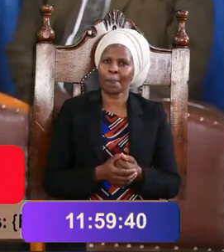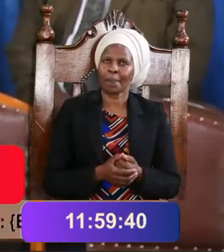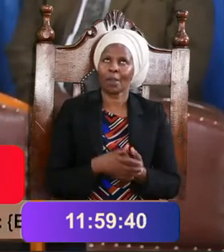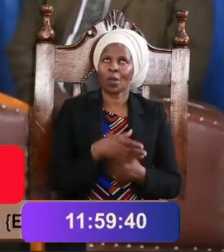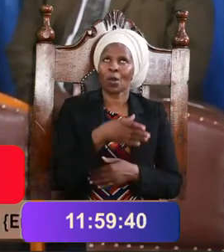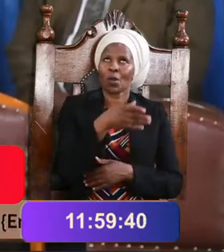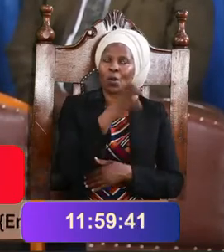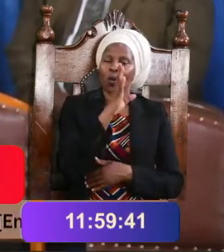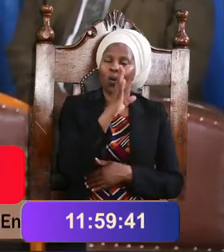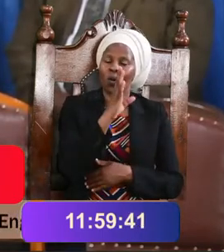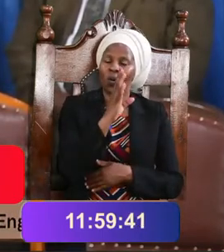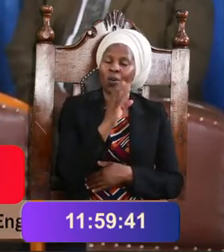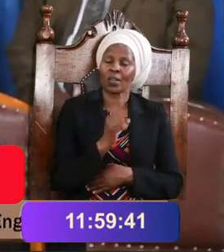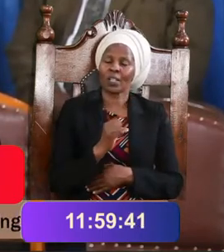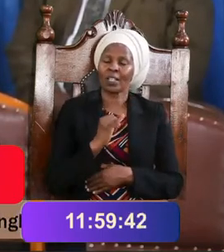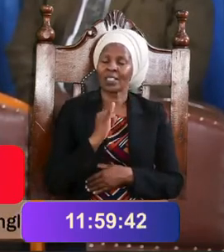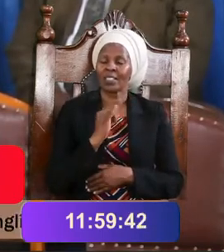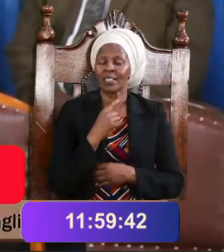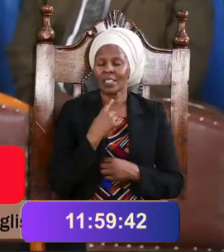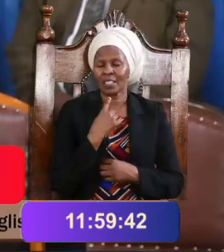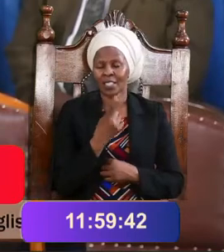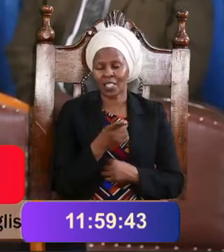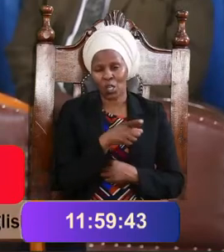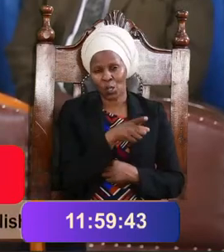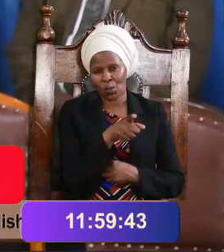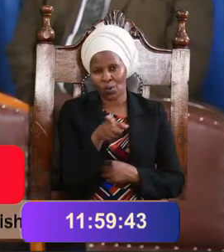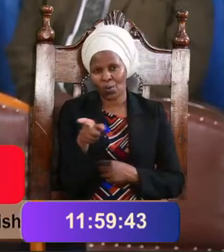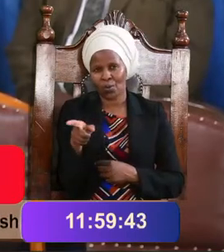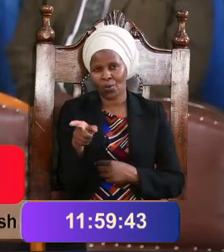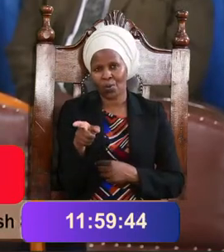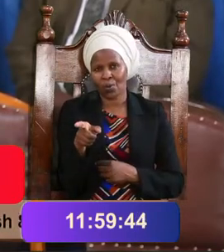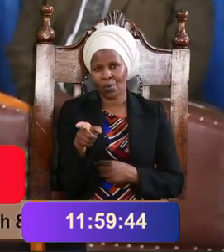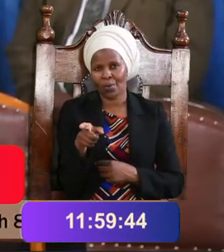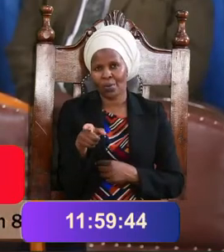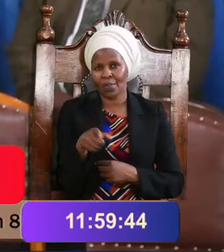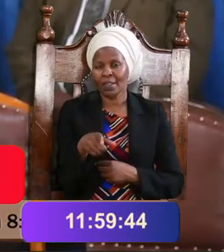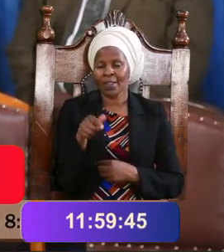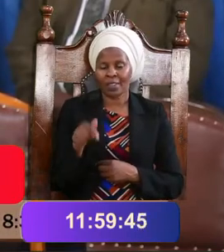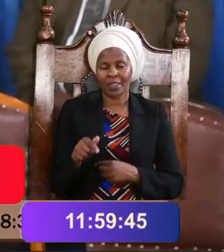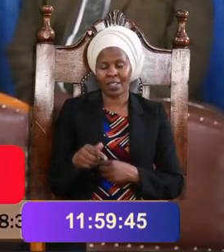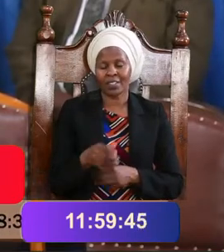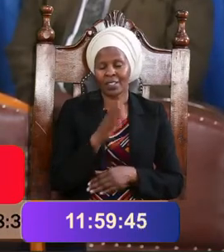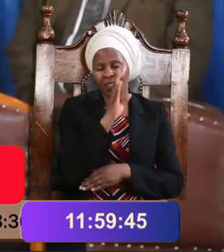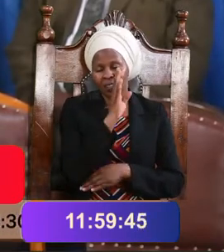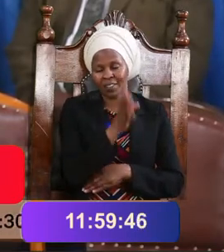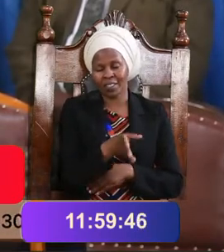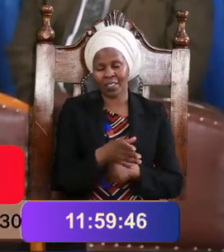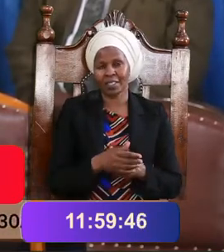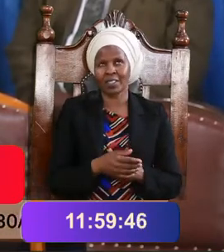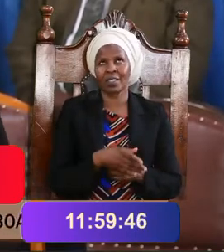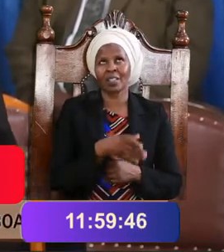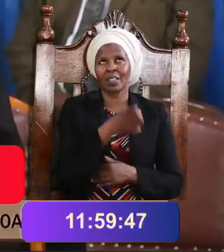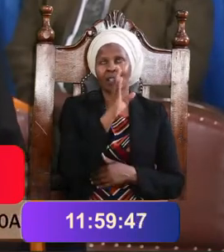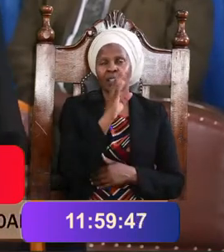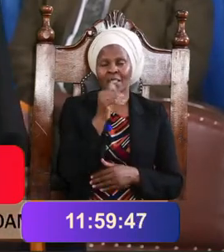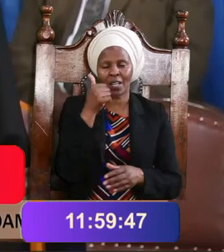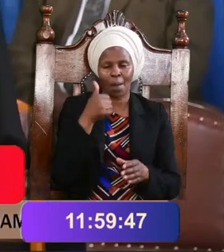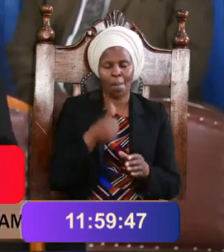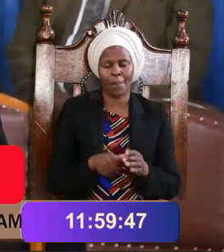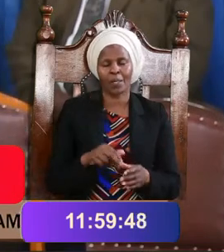Mungu anatuhimiza wapendwa. Hii Palm Sunday, Mungu anatukumbusha